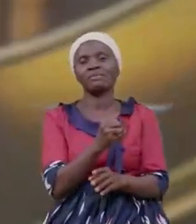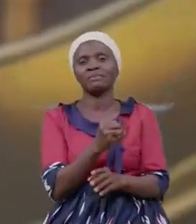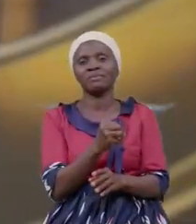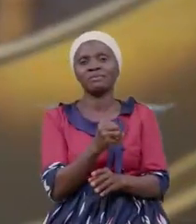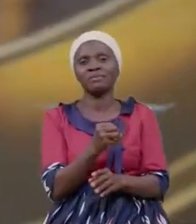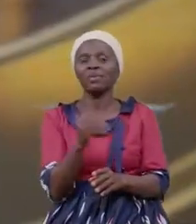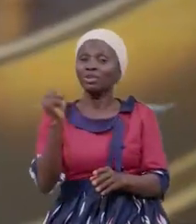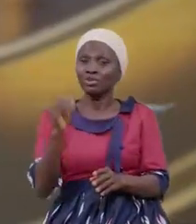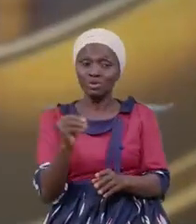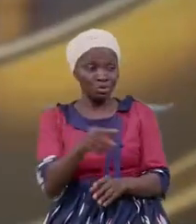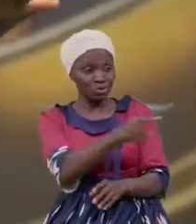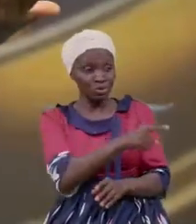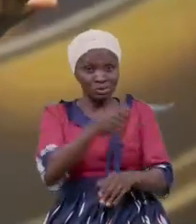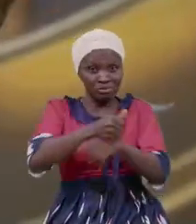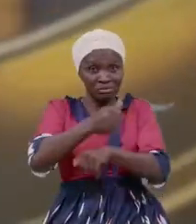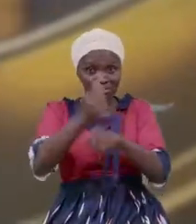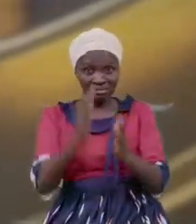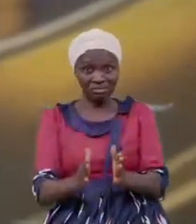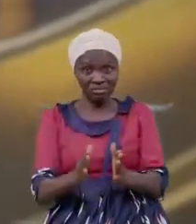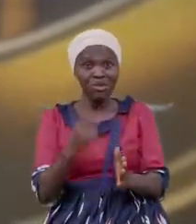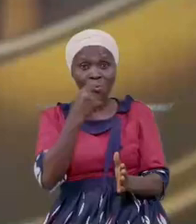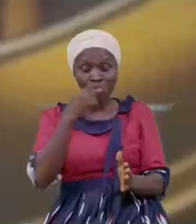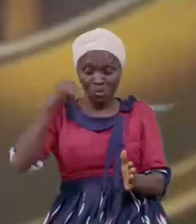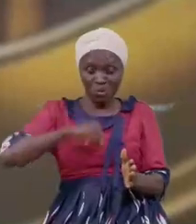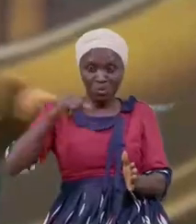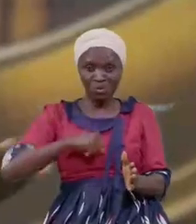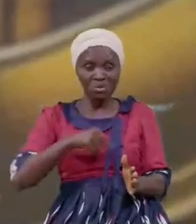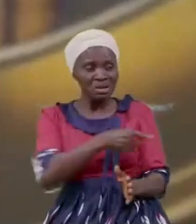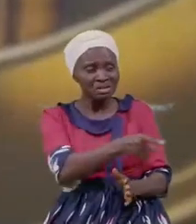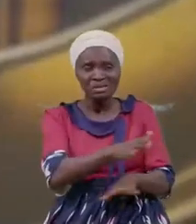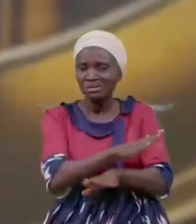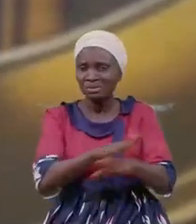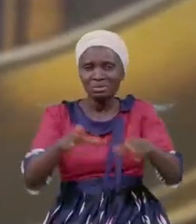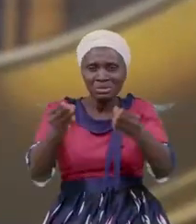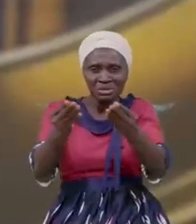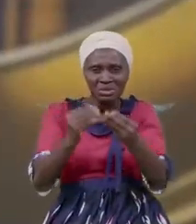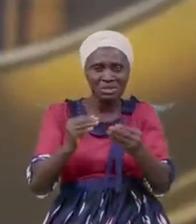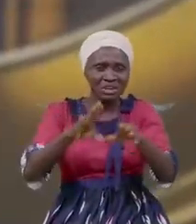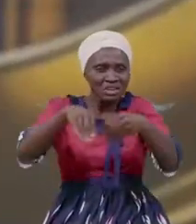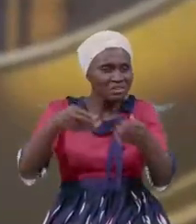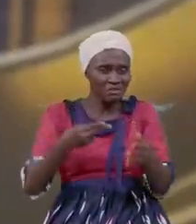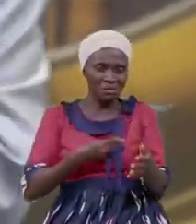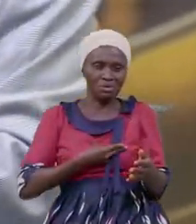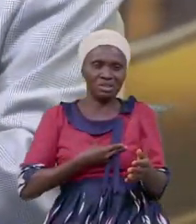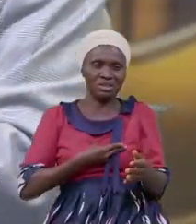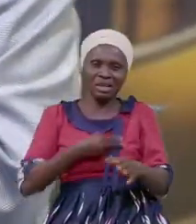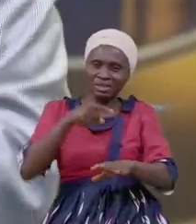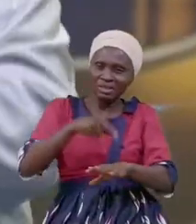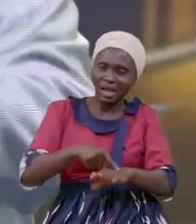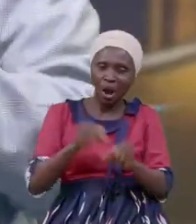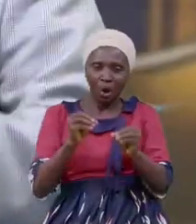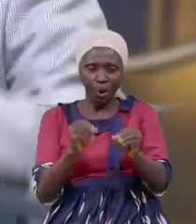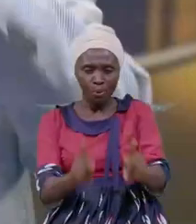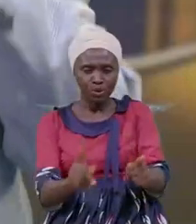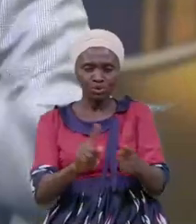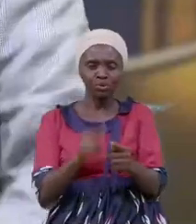accusateurs qui condamne il ne nous donne même pas la ch chance de parler comment est-ce que je peux embellir ma vie dans quelle nouvelle